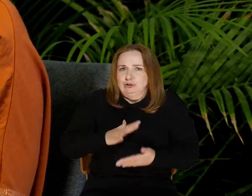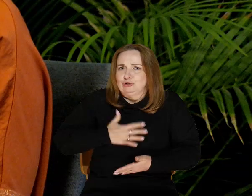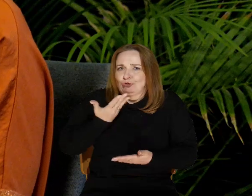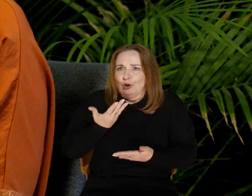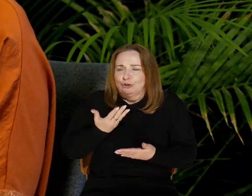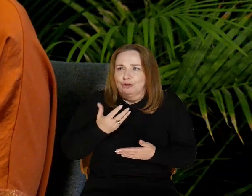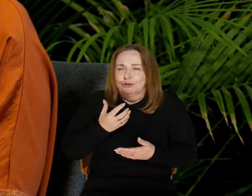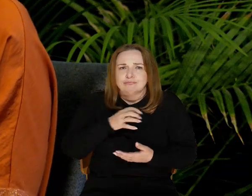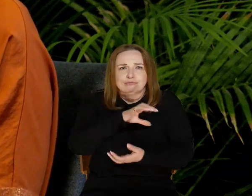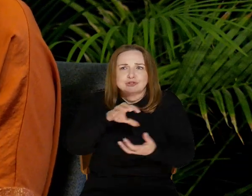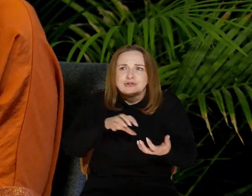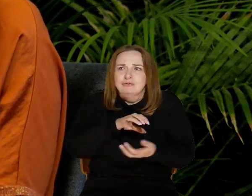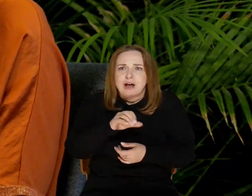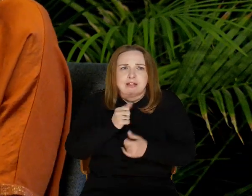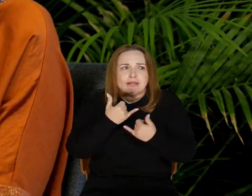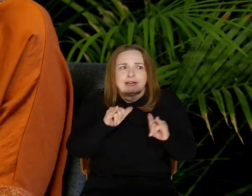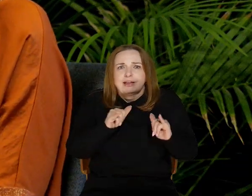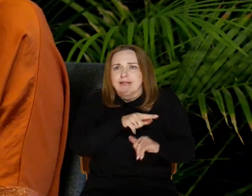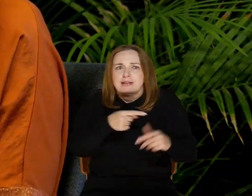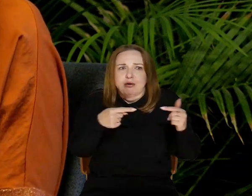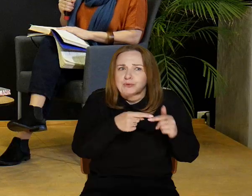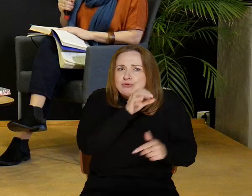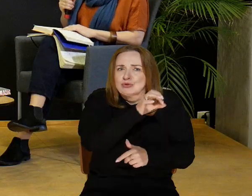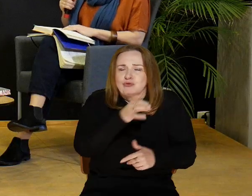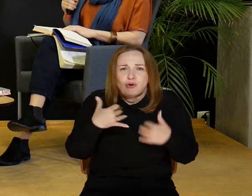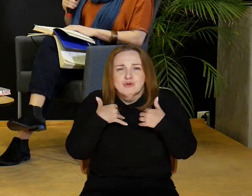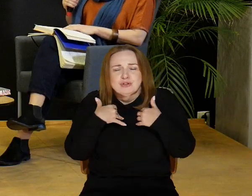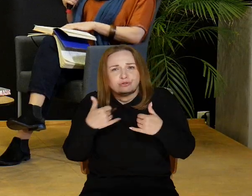bardzo świat moich pytań odstaje od jego świata.